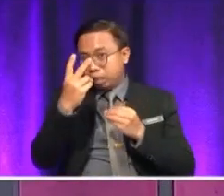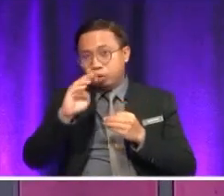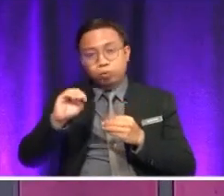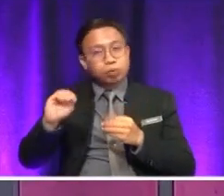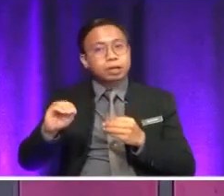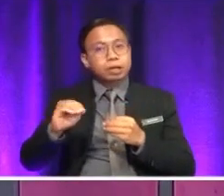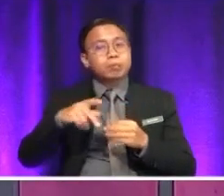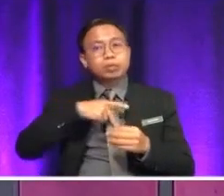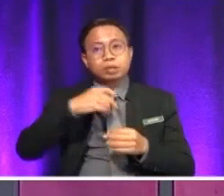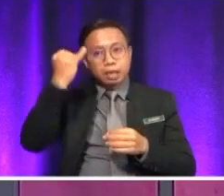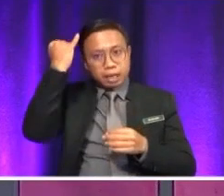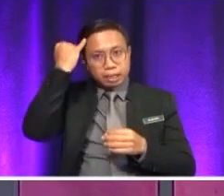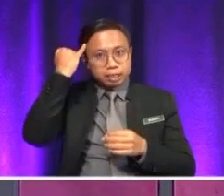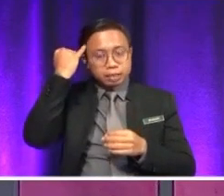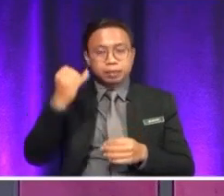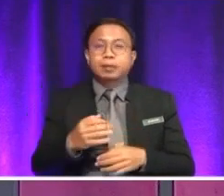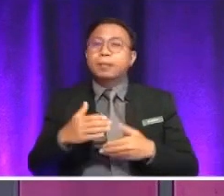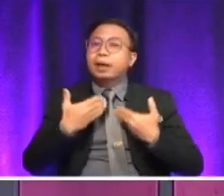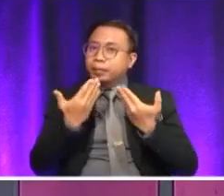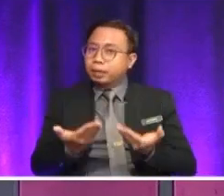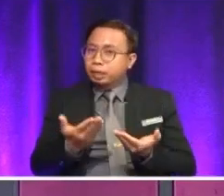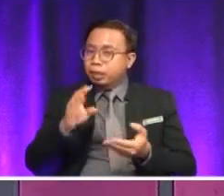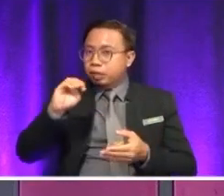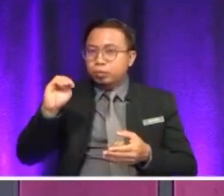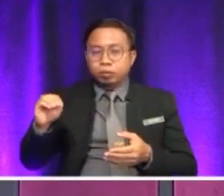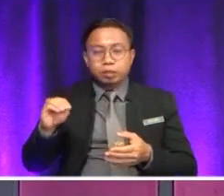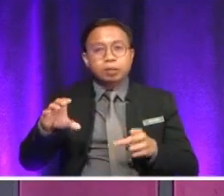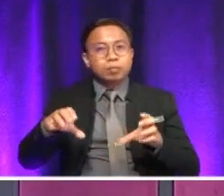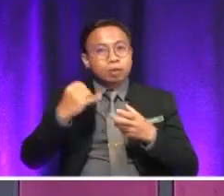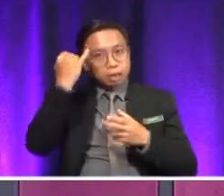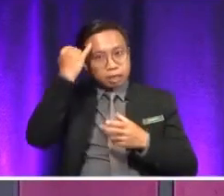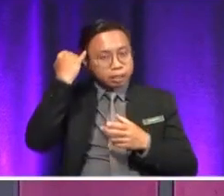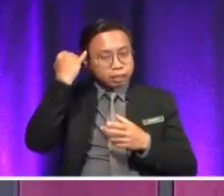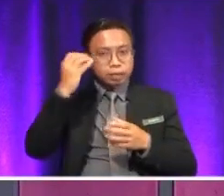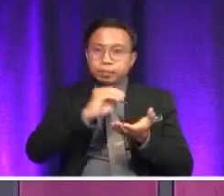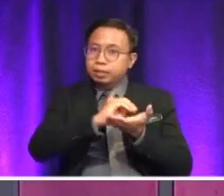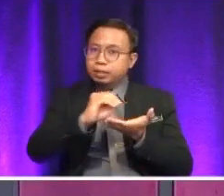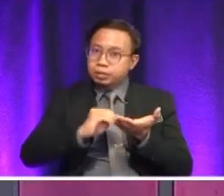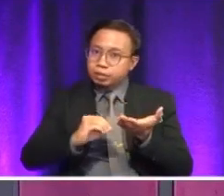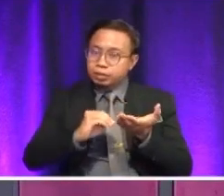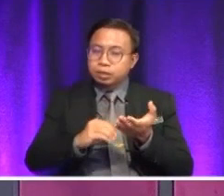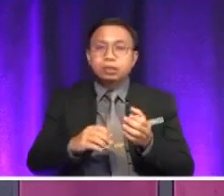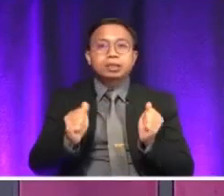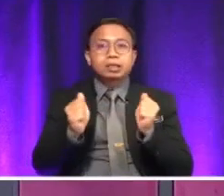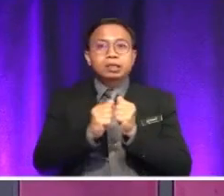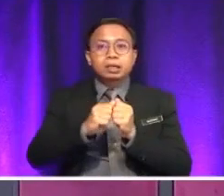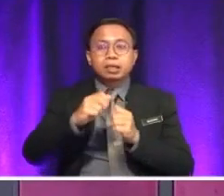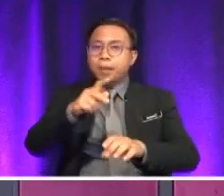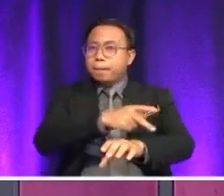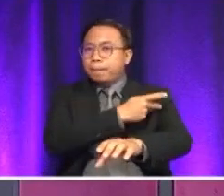idea. Kita nak tengok macam mana murid berjana idea, okey, message kesedaran melalui pantun.